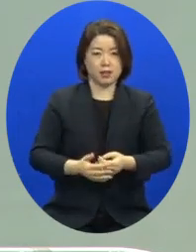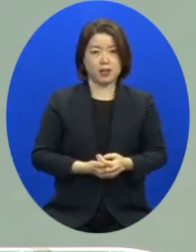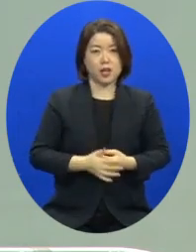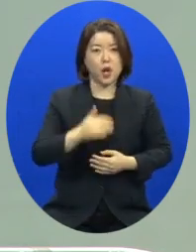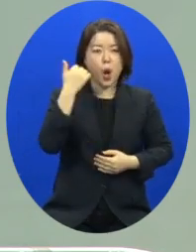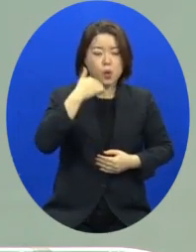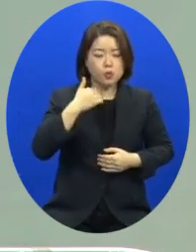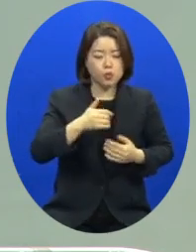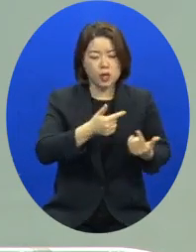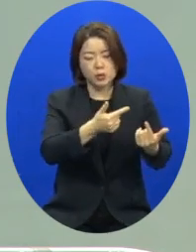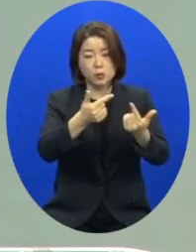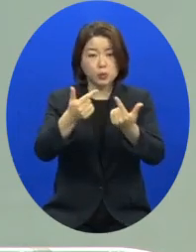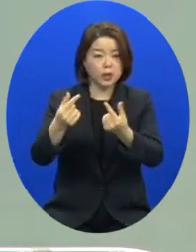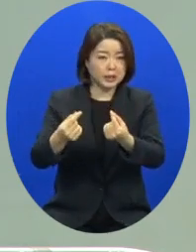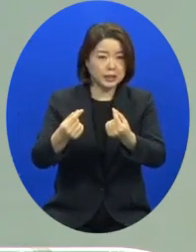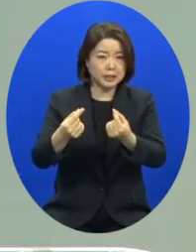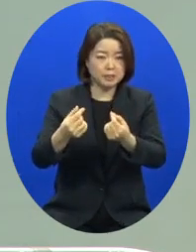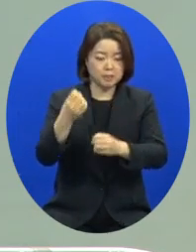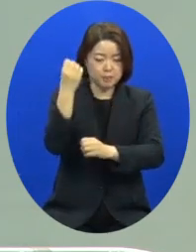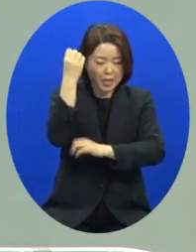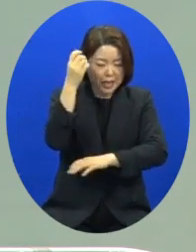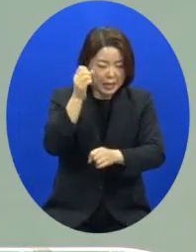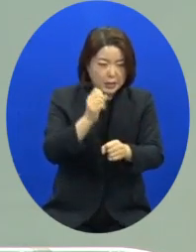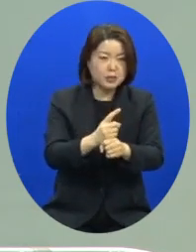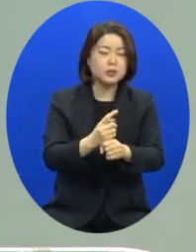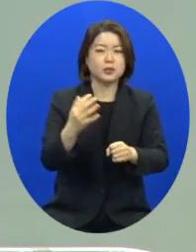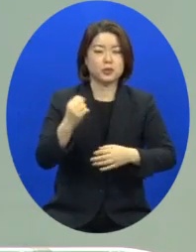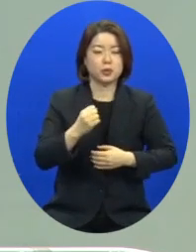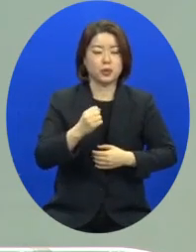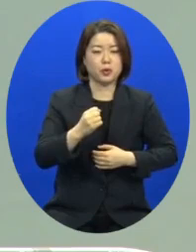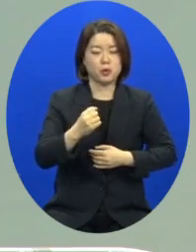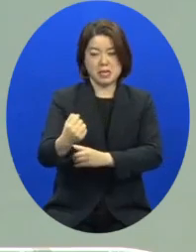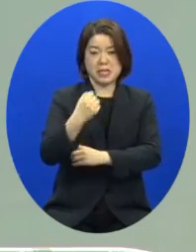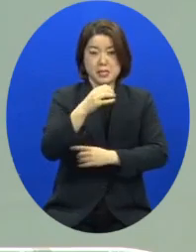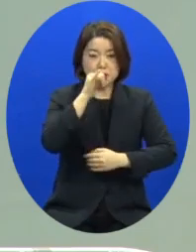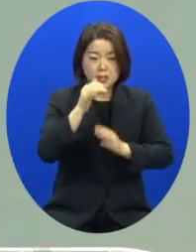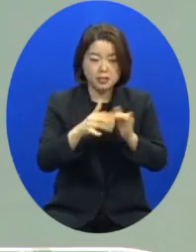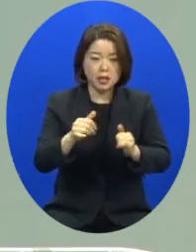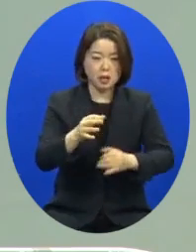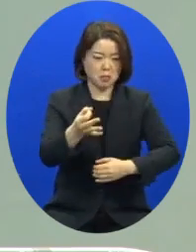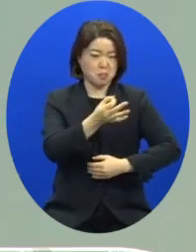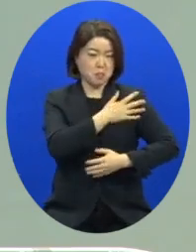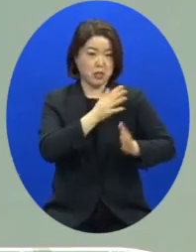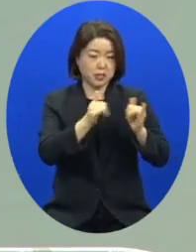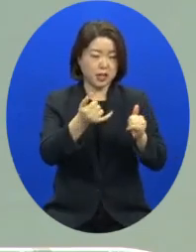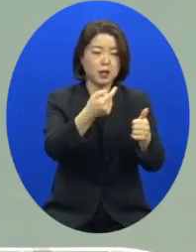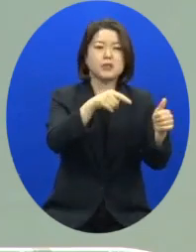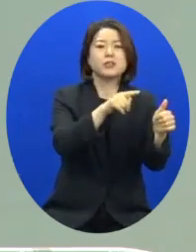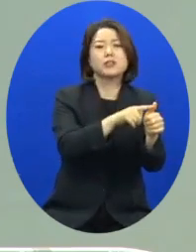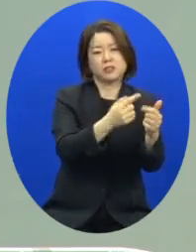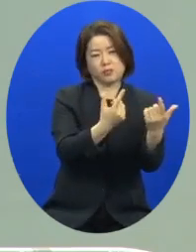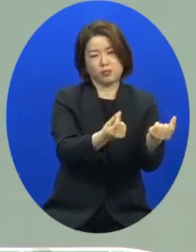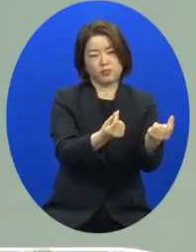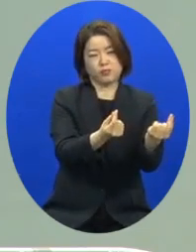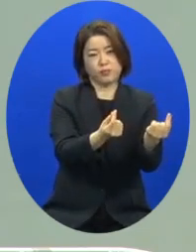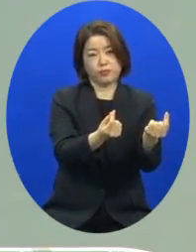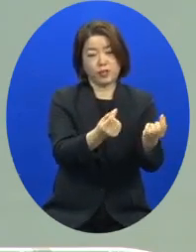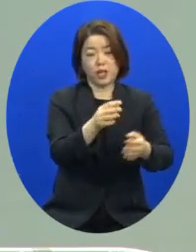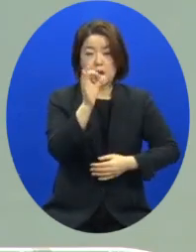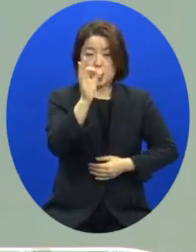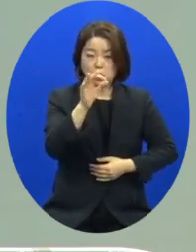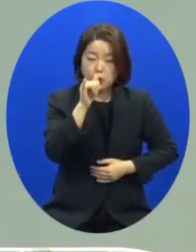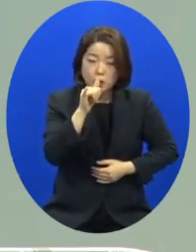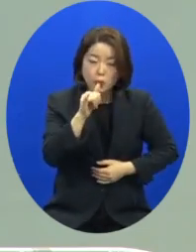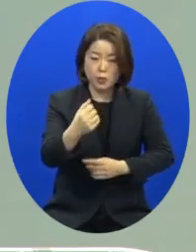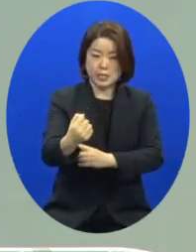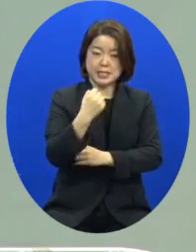다 본능적으로 힘 있는 사람, 돈 있는 사람을 의지하게 마련입니다. 그런데 이렇게 돈 있는 사람, 힘